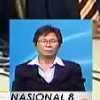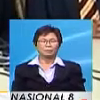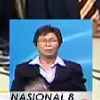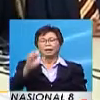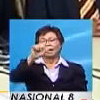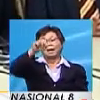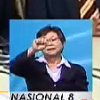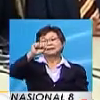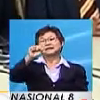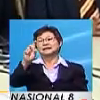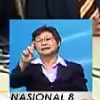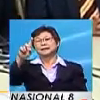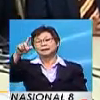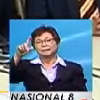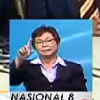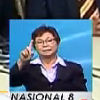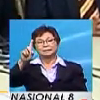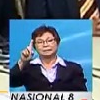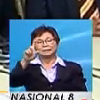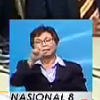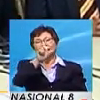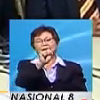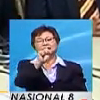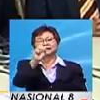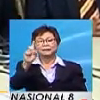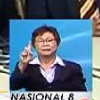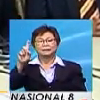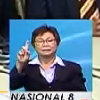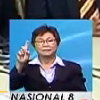dp and